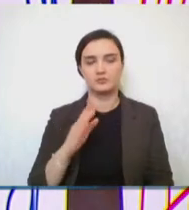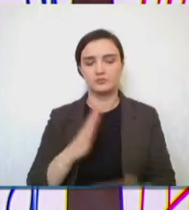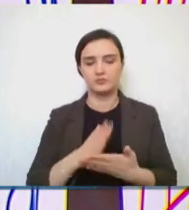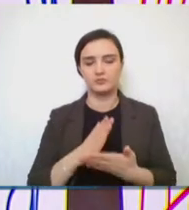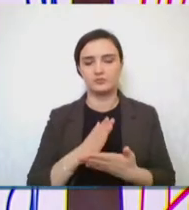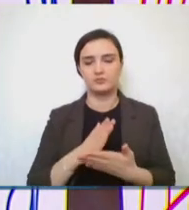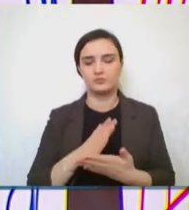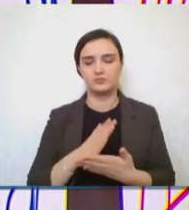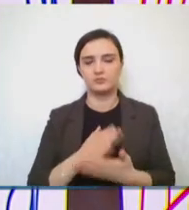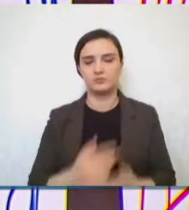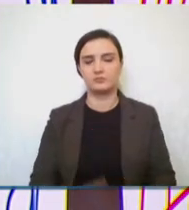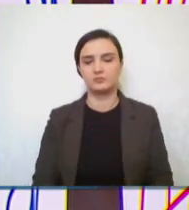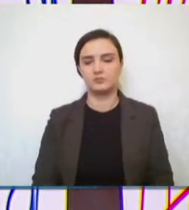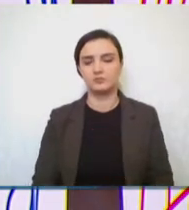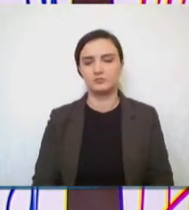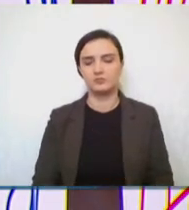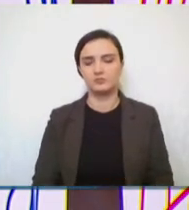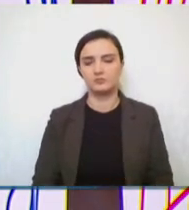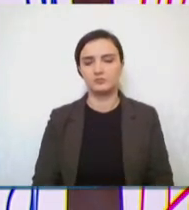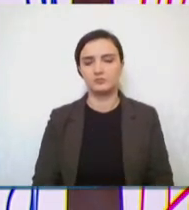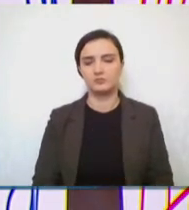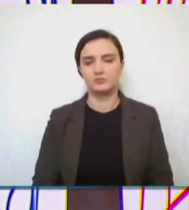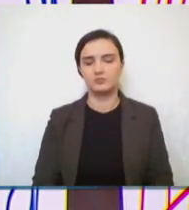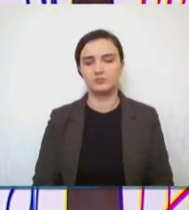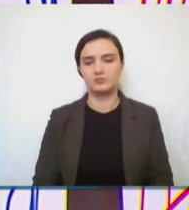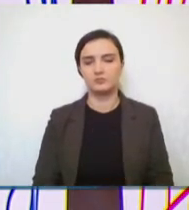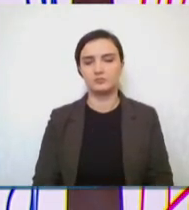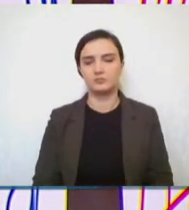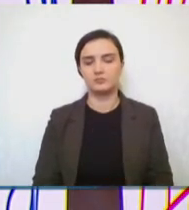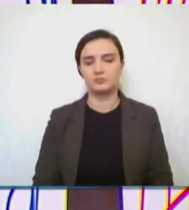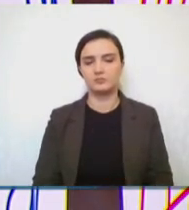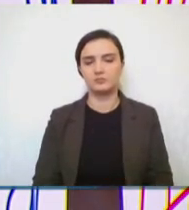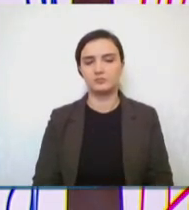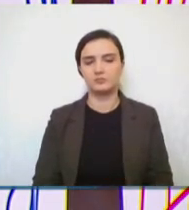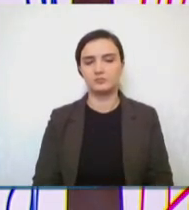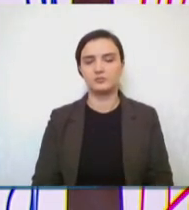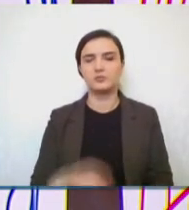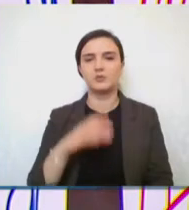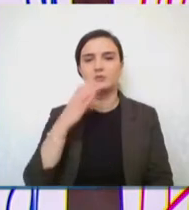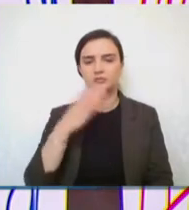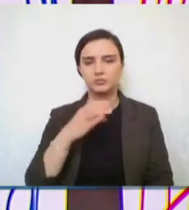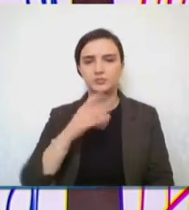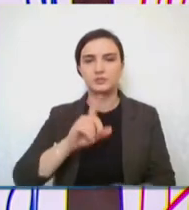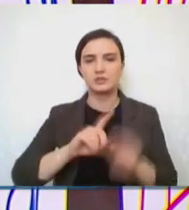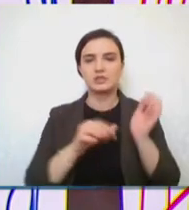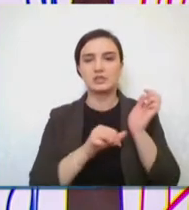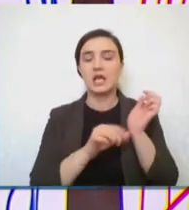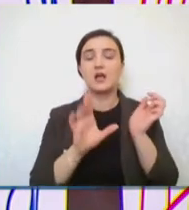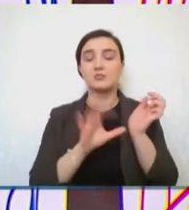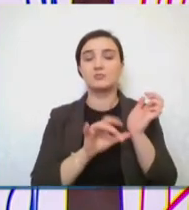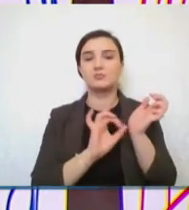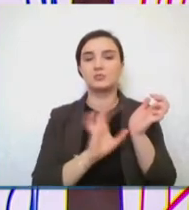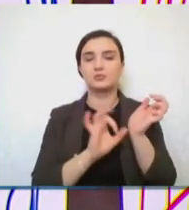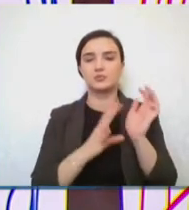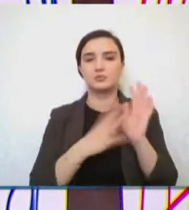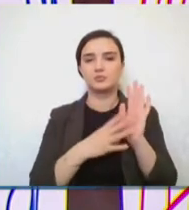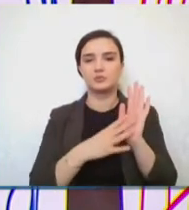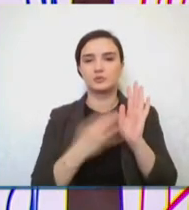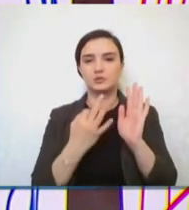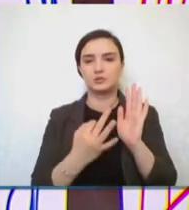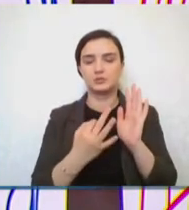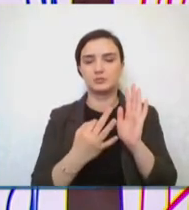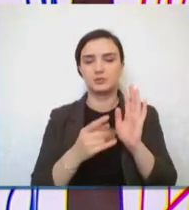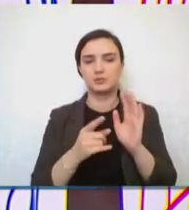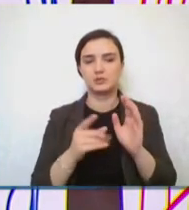ცეგულის ცემინება, ესე იგი პულსი 93. დიახ. ეს სატურაციის აპარატი გვაქვს და